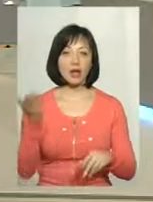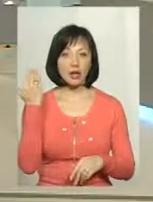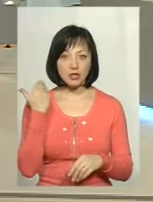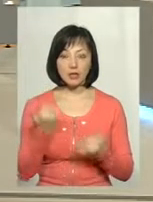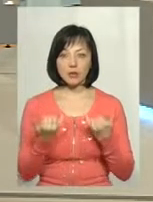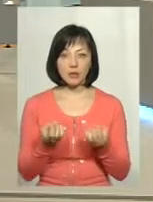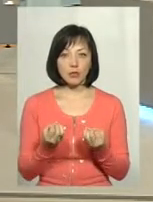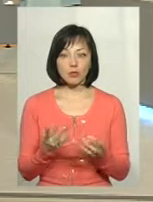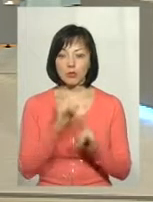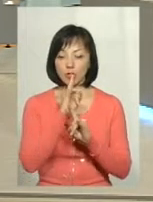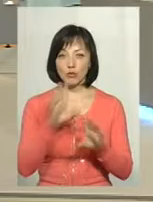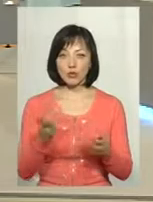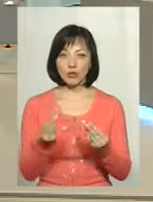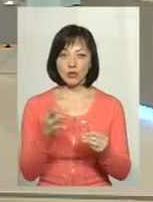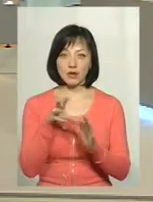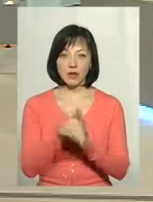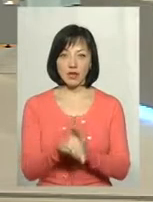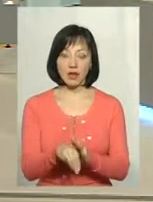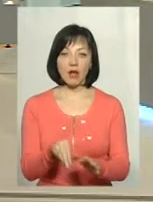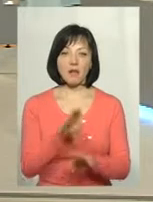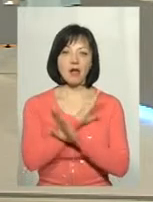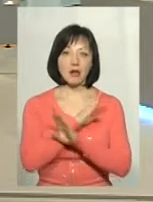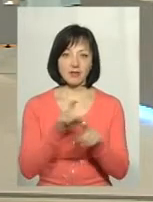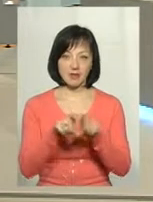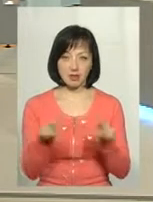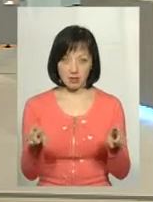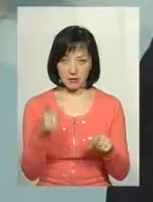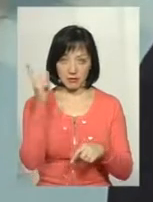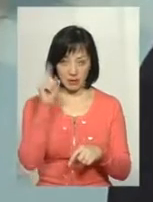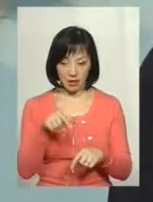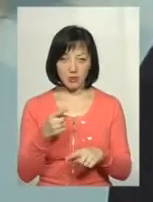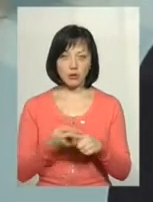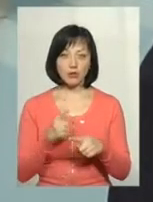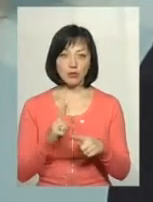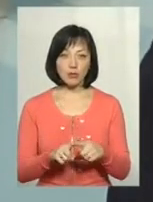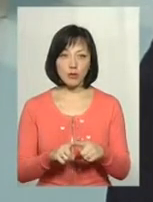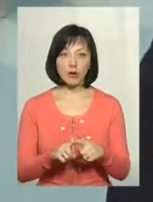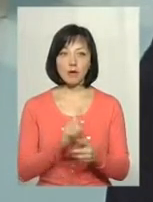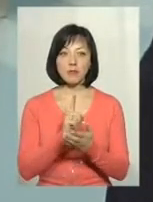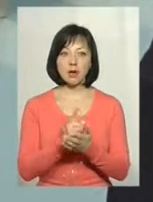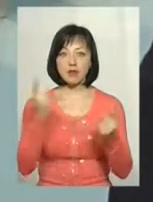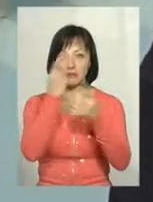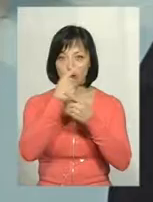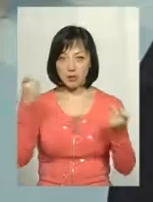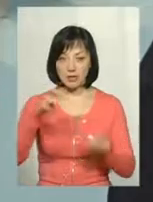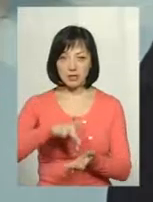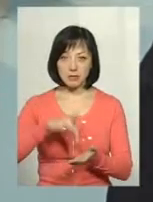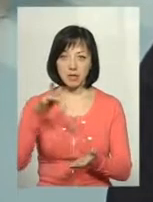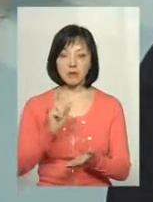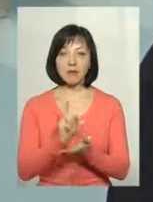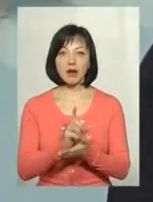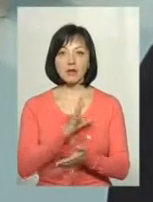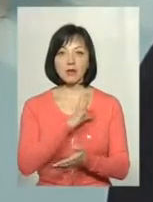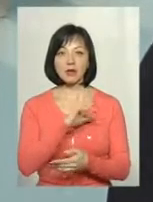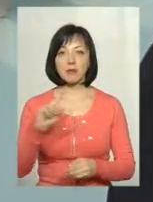Ми просто не будемо вкладати кошти в мертві заклади, а ми знаємо, як працюють до цього бібліотеки. Тому бібліотека має бути інформаційним центром. Бібліотека має